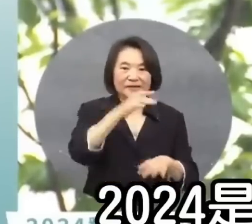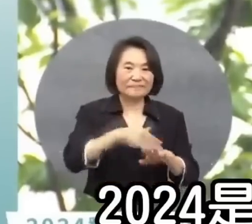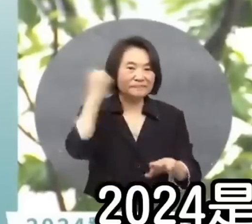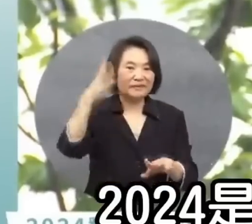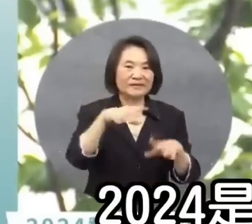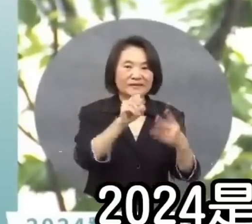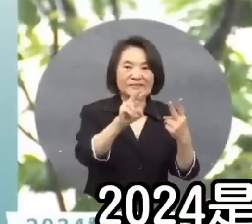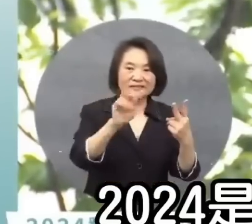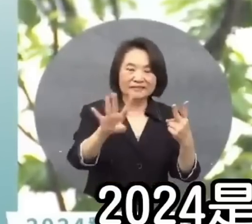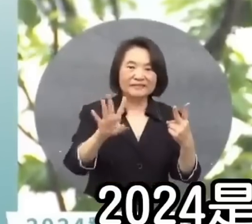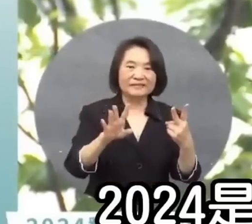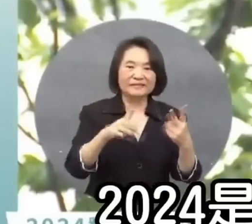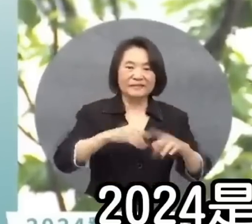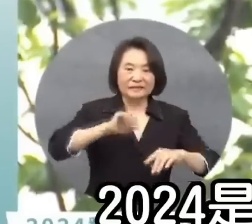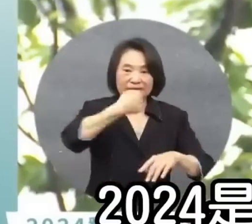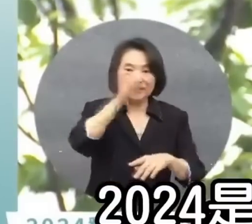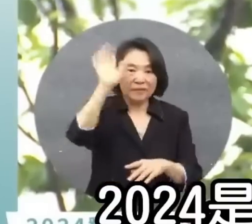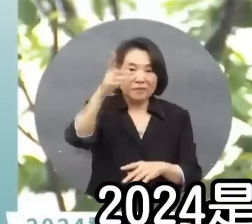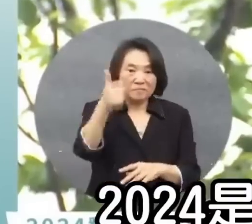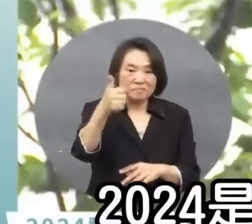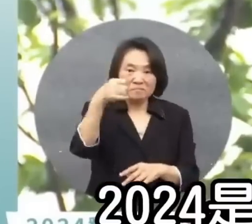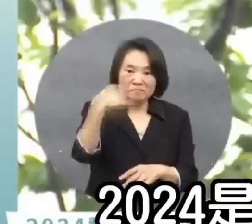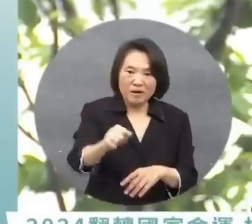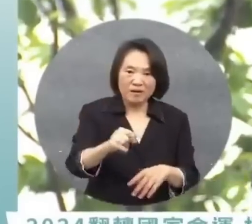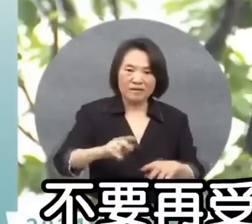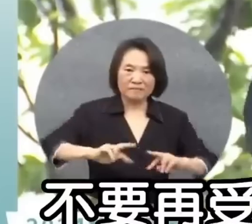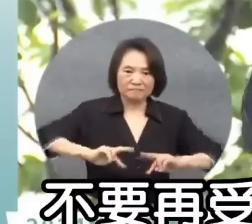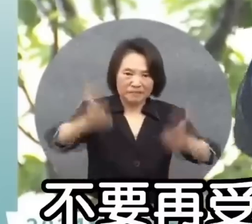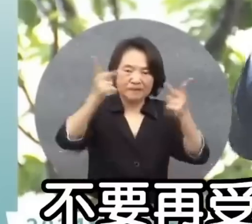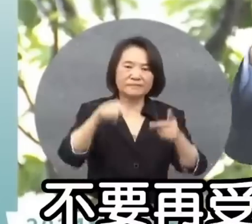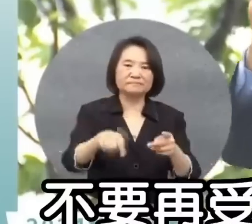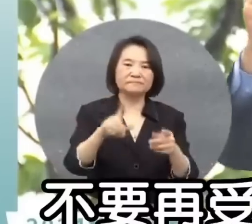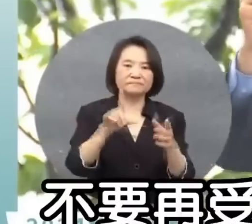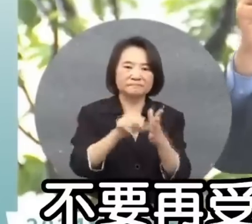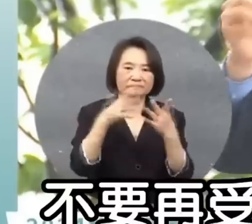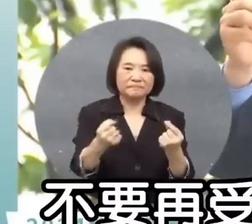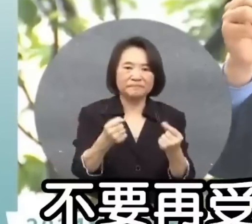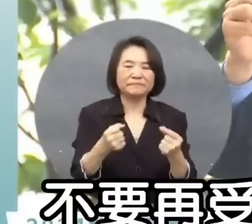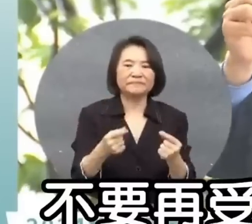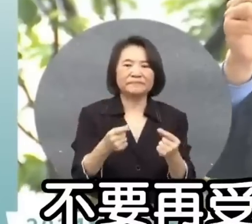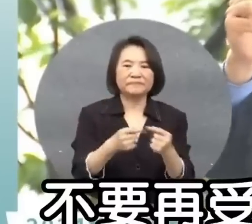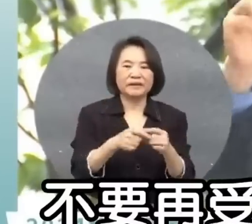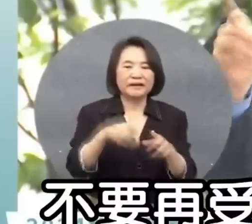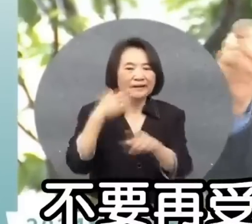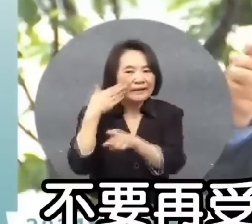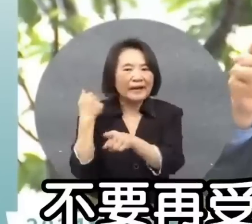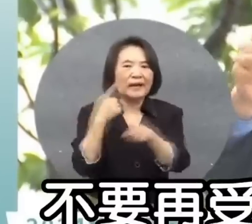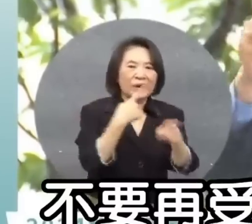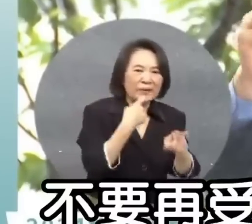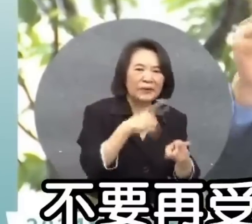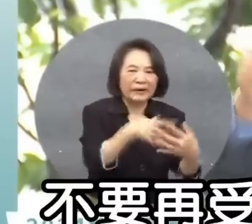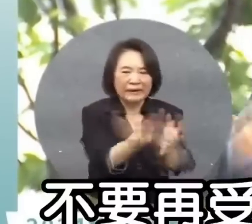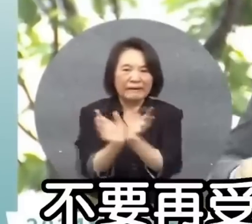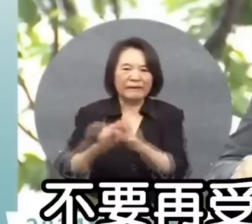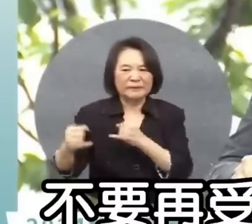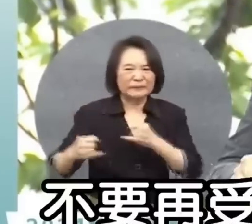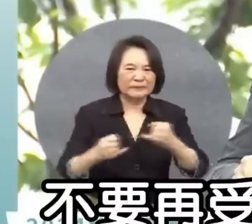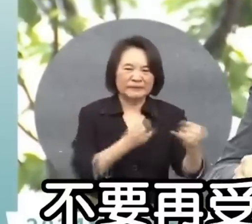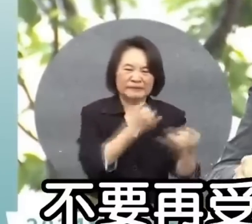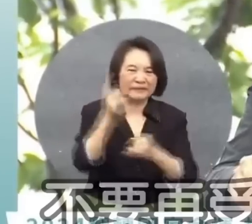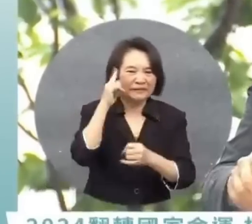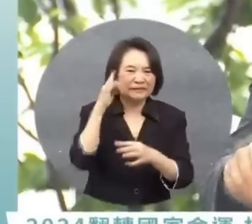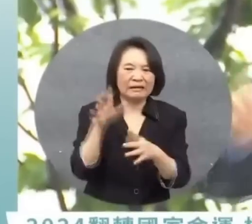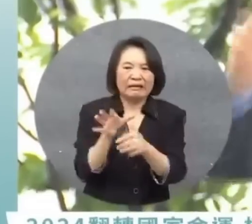2024是翻转台湾命运的转捩点，不要再受蓝绿恶斗的意识形态绑